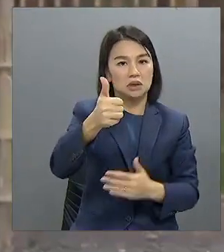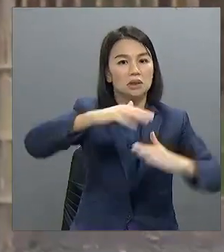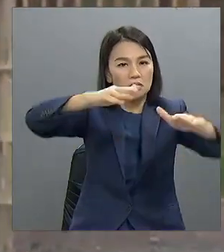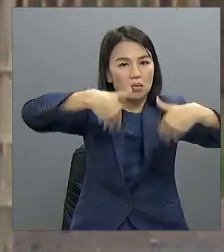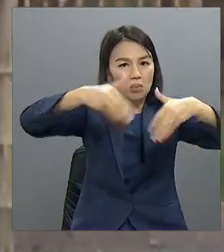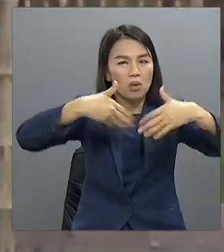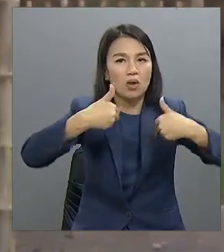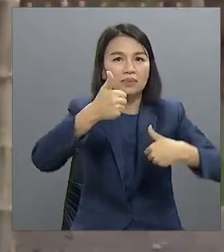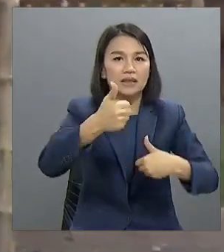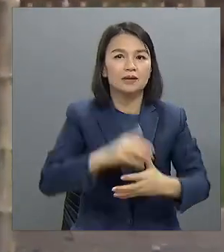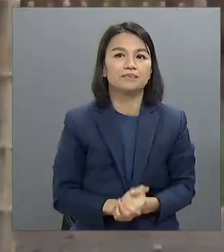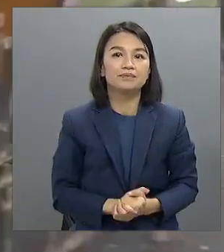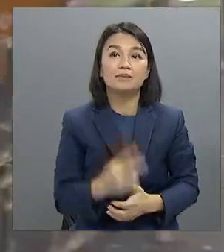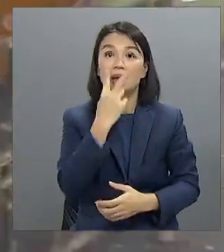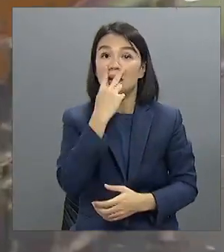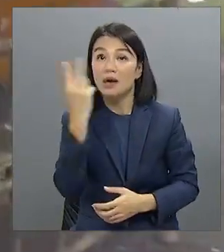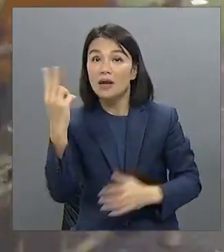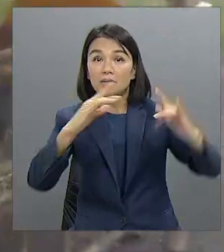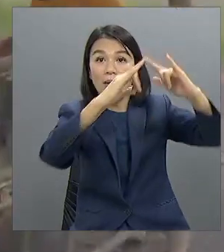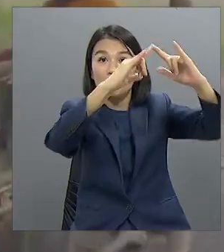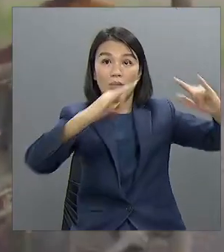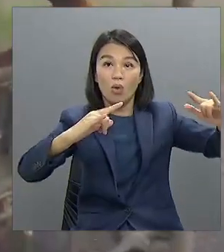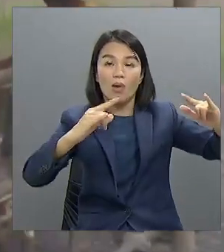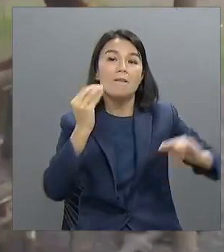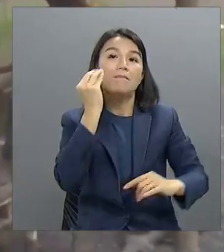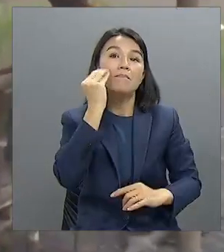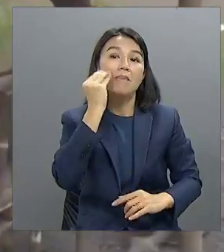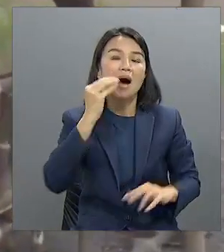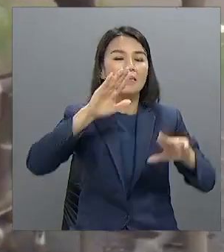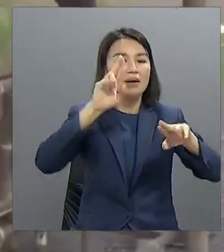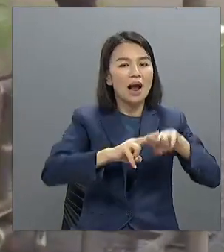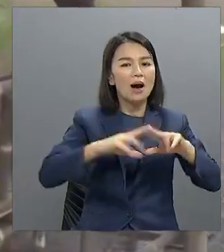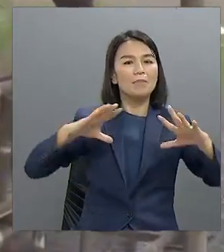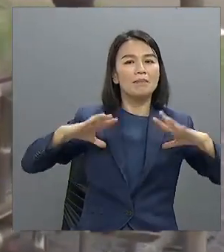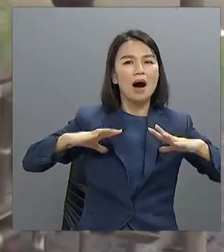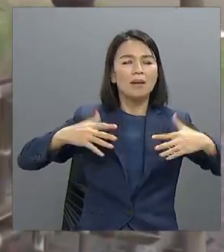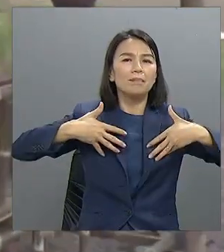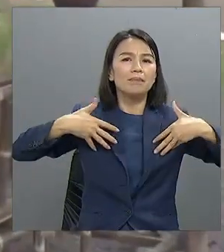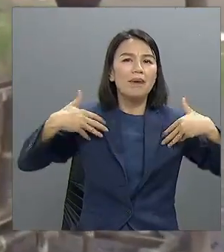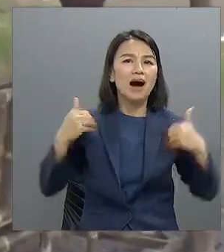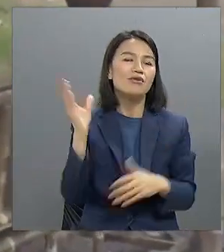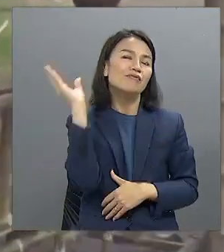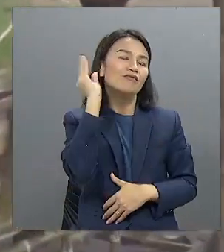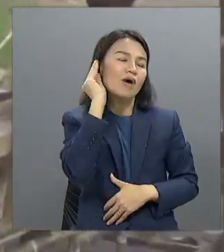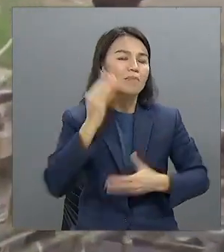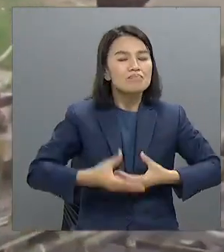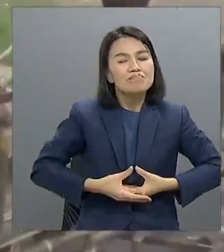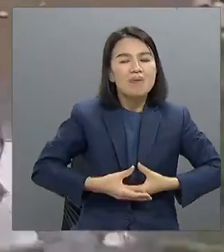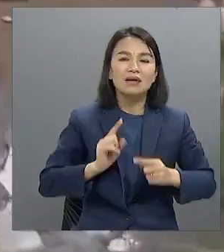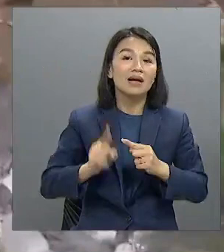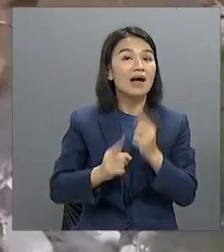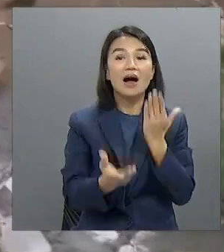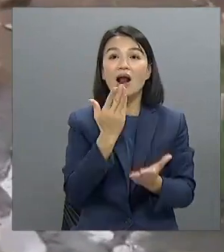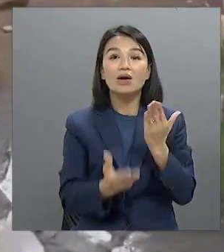นี่กระท่อมไม้ไผ่แบบนี้ตั้งไว้หน้าบ้านคือชิลมากนะ ค่ะ นั่งสบายๆฟังเพลงฟังธรรมะกันไปได้ครับคุณผู้ชมกระท่อมไม้